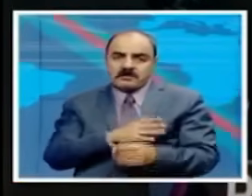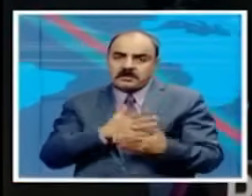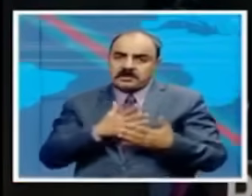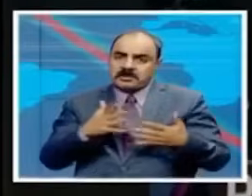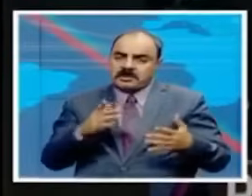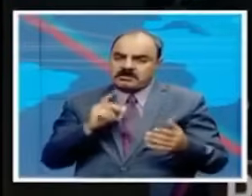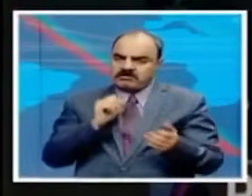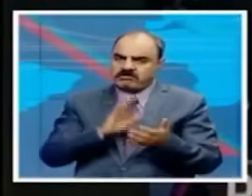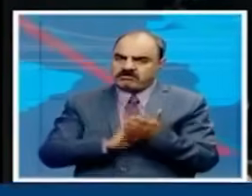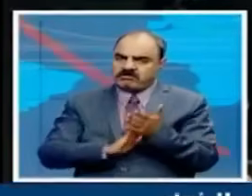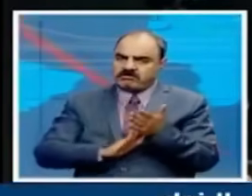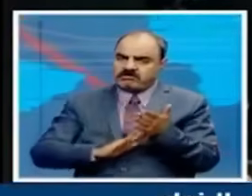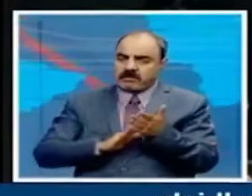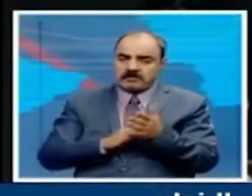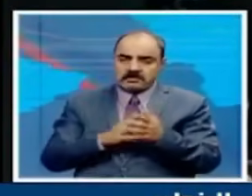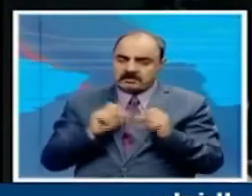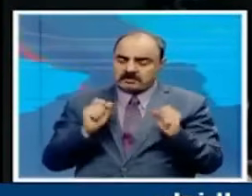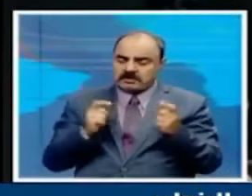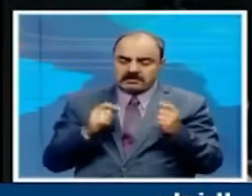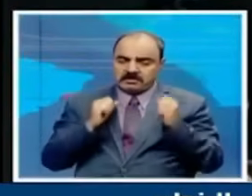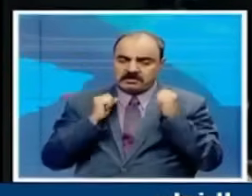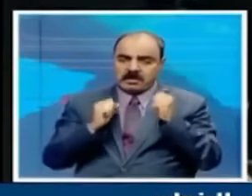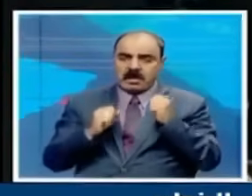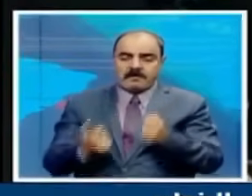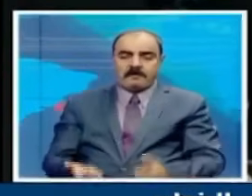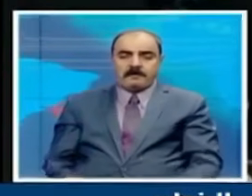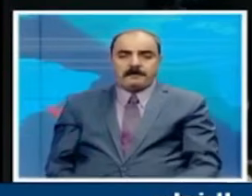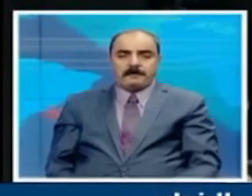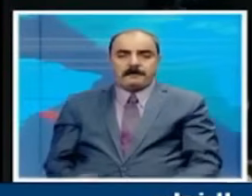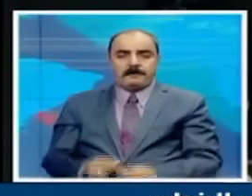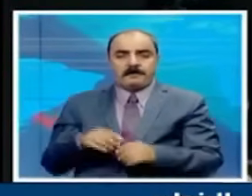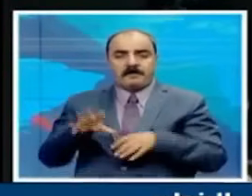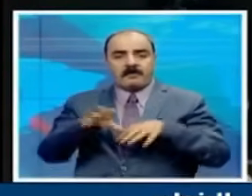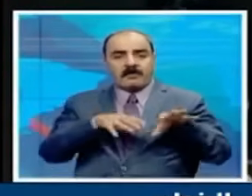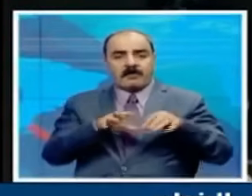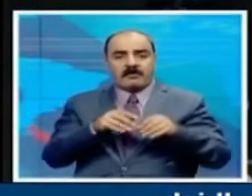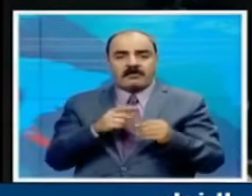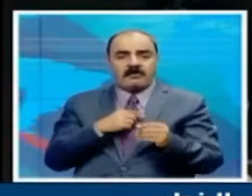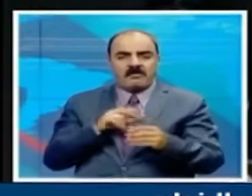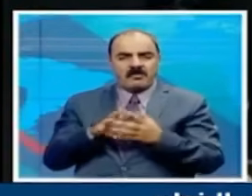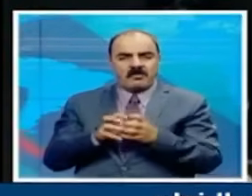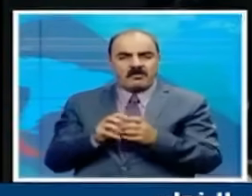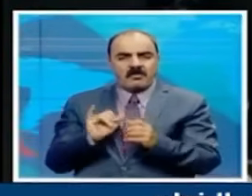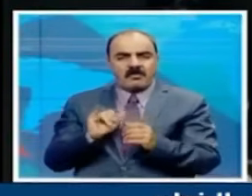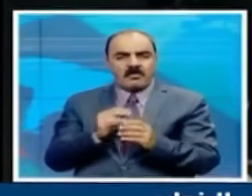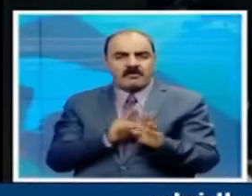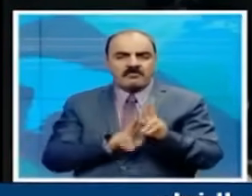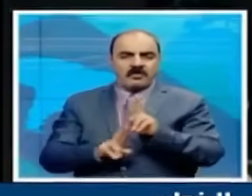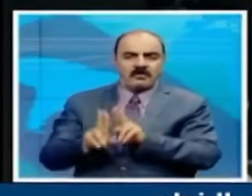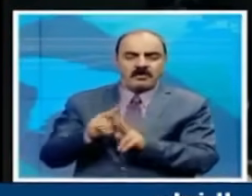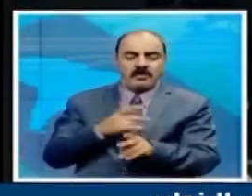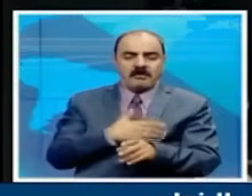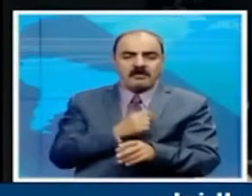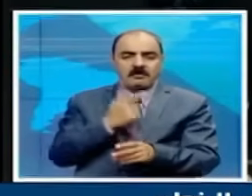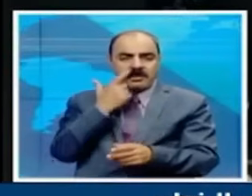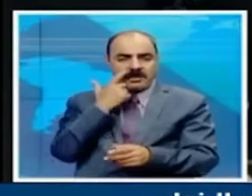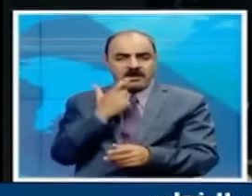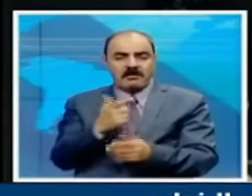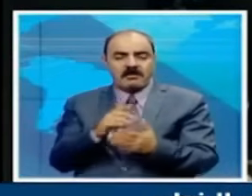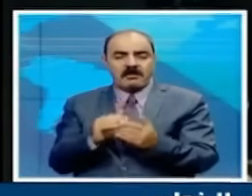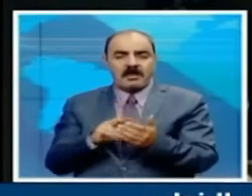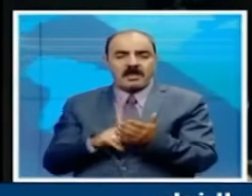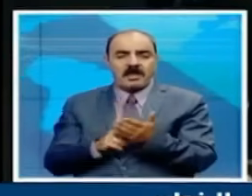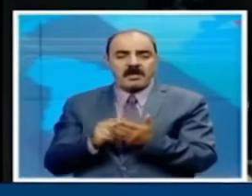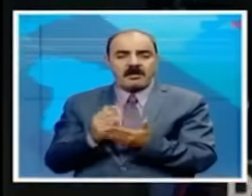الخطير والمتدهور على نحو سريع في قطاع غزة، وحث جميع الأطراف على العمل مع منسقة الأمم المتحدة للشؤون